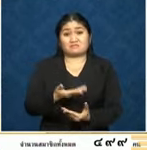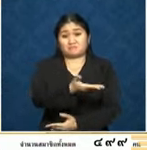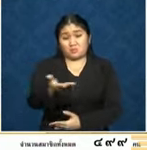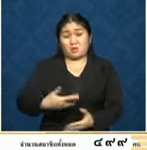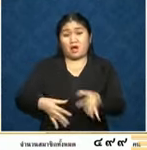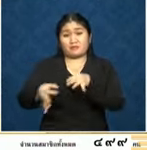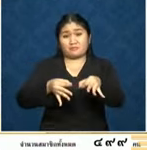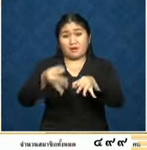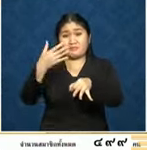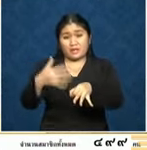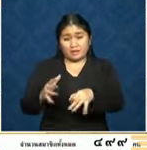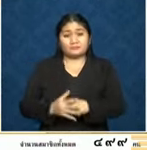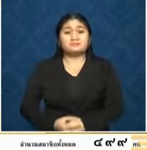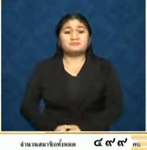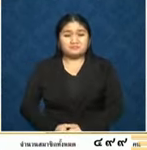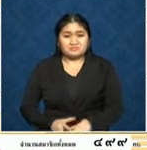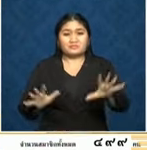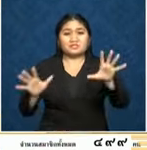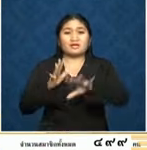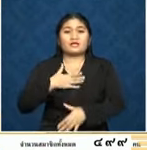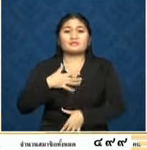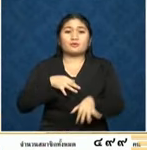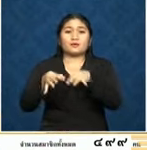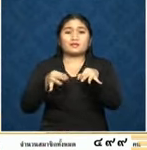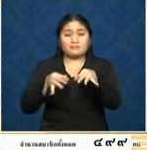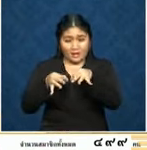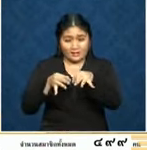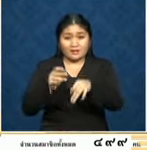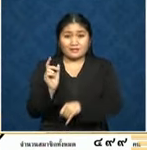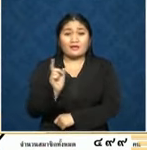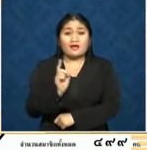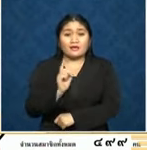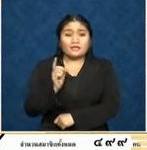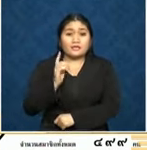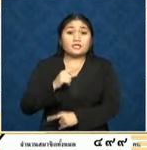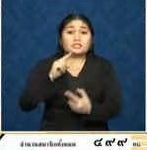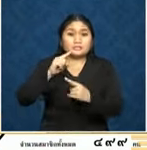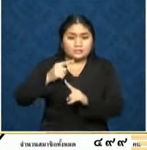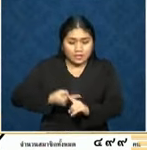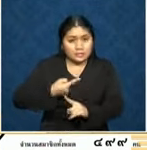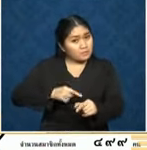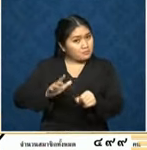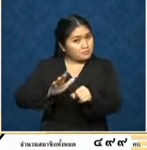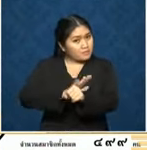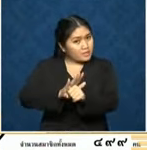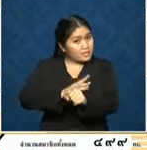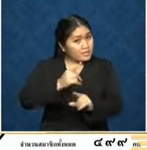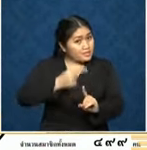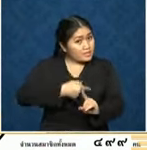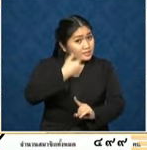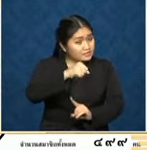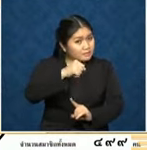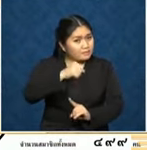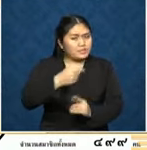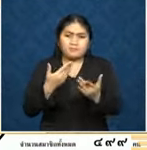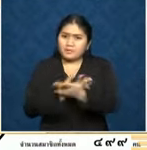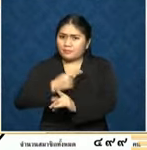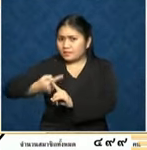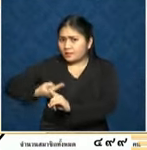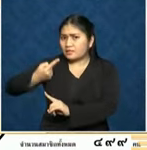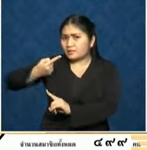ภิปรายนะครับก็เหมือนอย่างที่ผมได้อภิปรายไปว่าเดือนที่เหมาะสมที่จะทำเนี่ยนะครับตุลาก็ดีหรือจะเปลี่ยนเป็นมกราคมพาเ